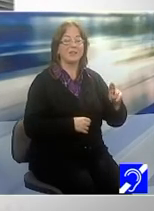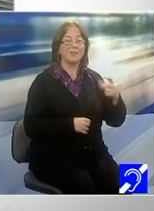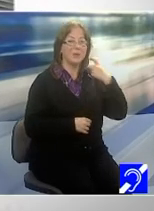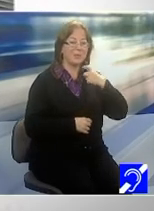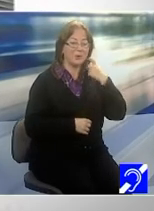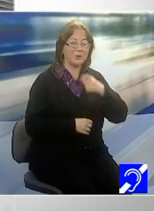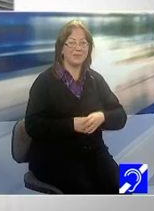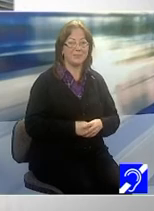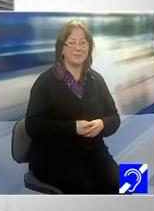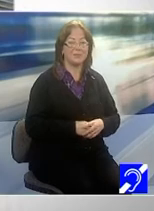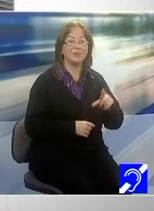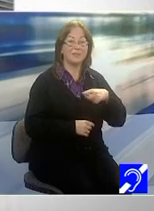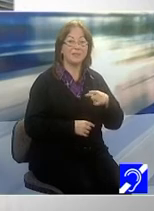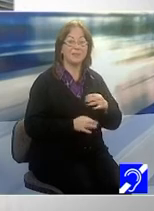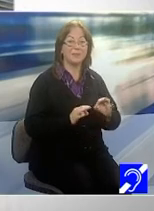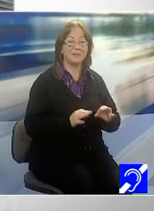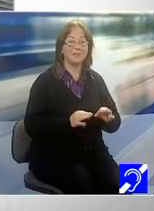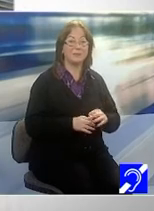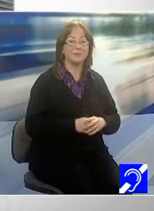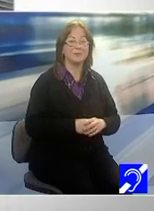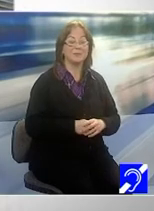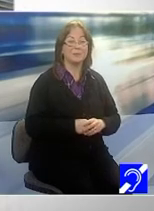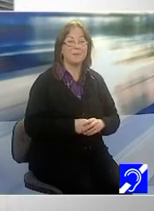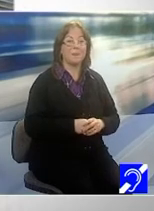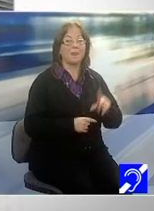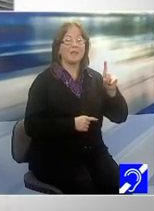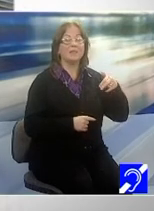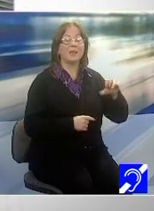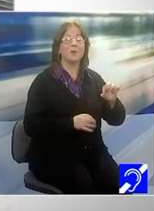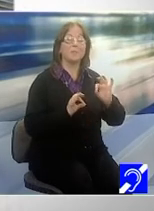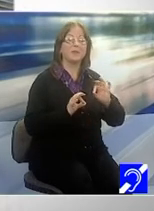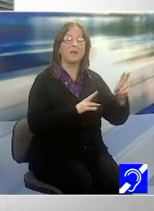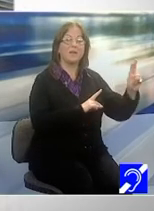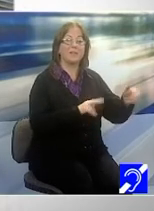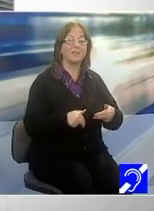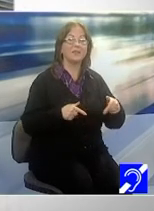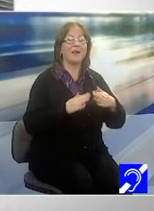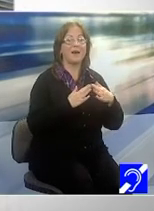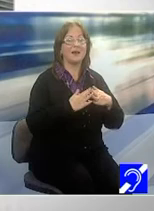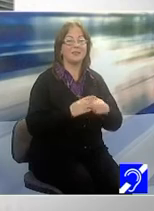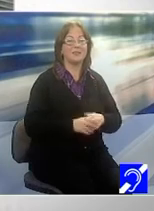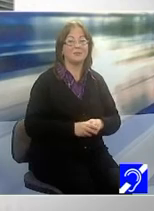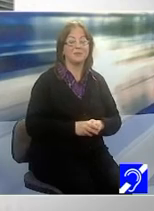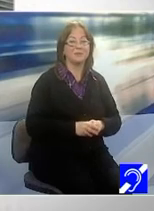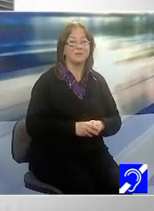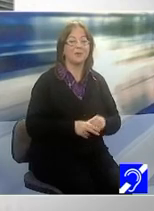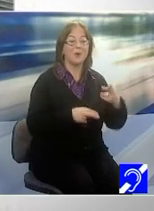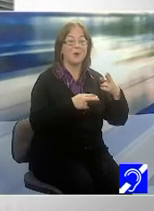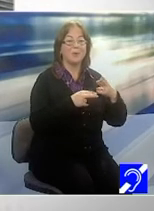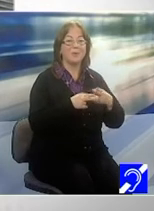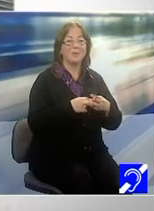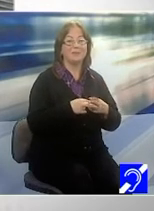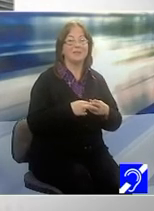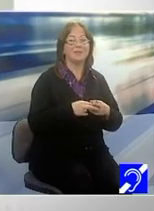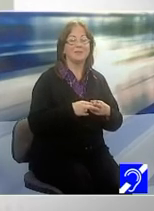spuneți? Este bine! Ina, bine ai revenit acasă! Ultimii mohicani! Da, ultimii mohicani,